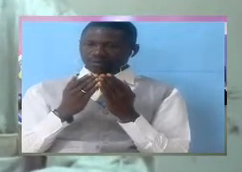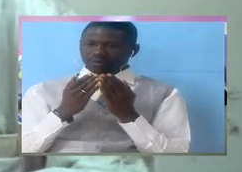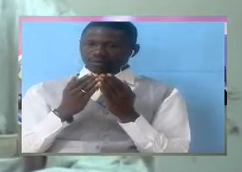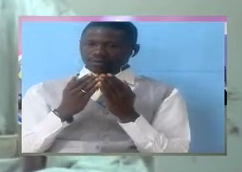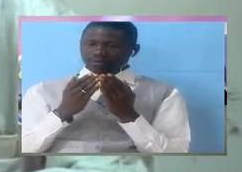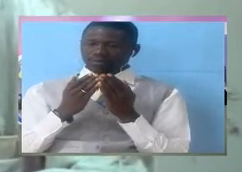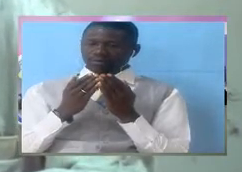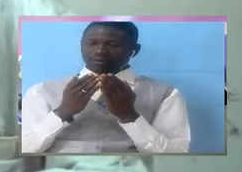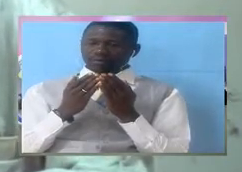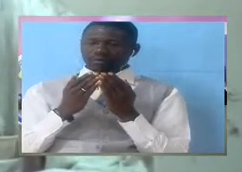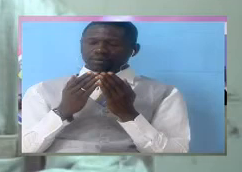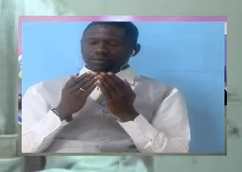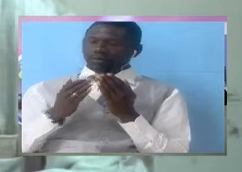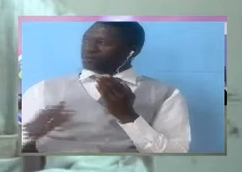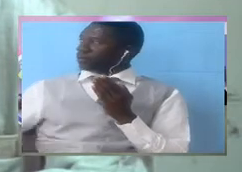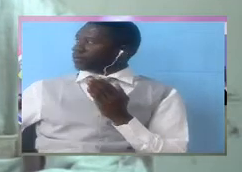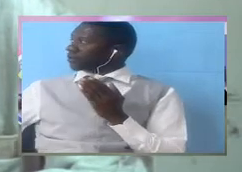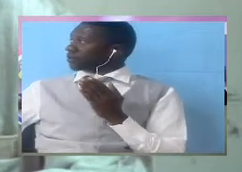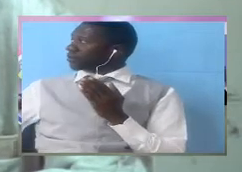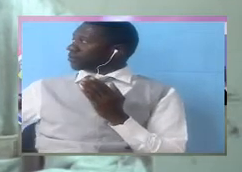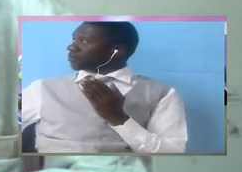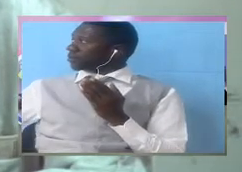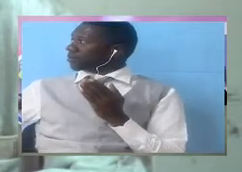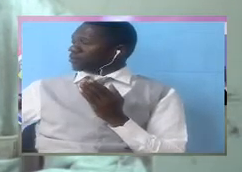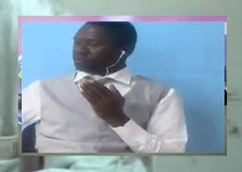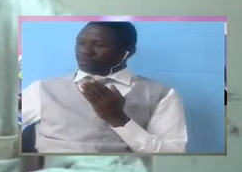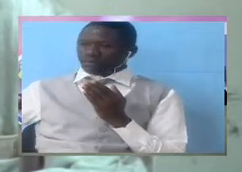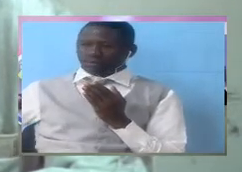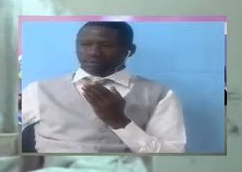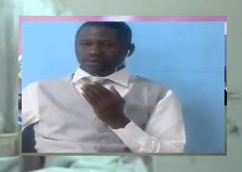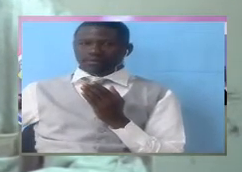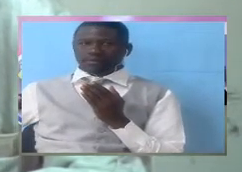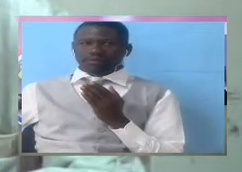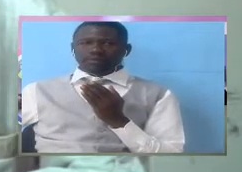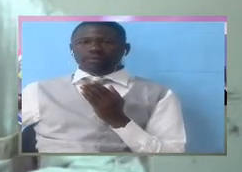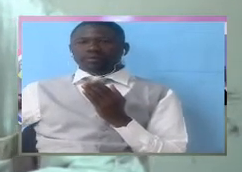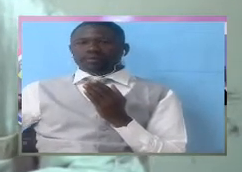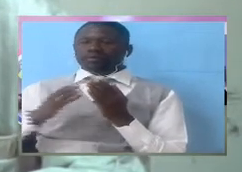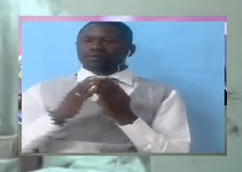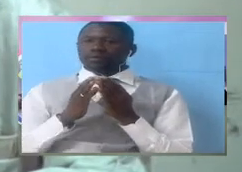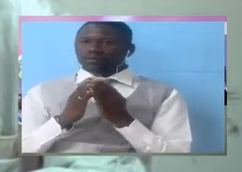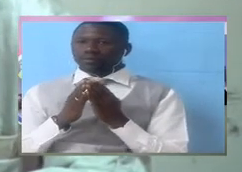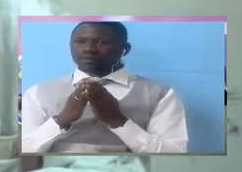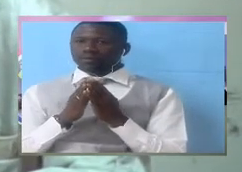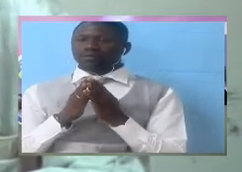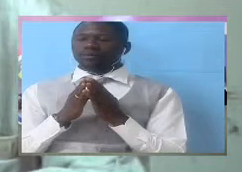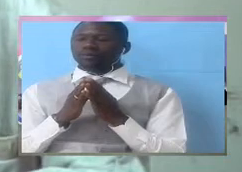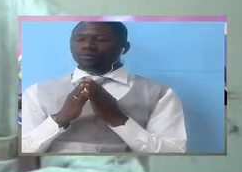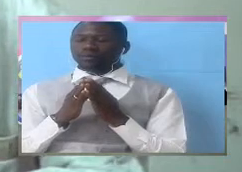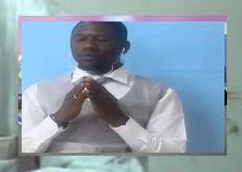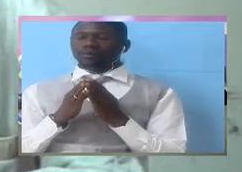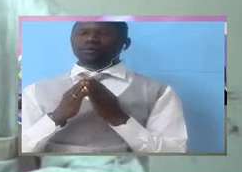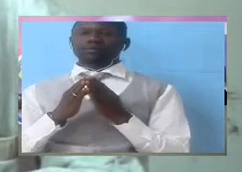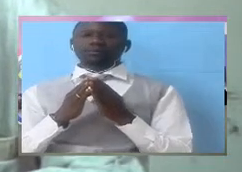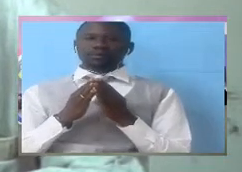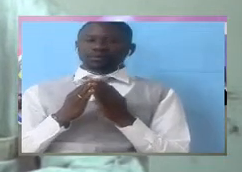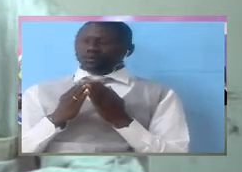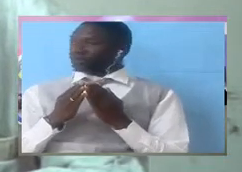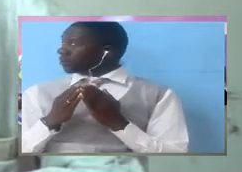na'budu wa iyyaka nasta'in. Ihdina as-sirata al-mustaqim. Sirata al-lazina an'amta alayhim. Ghayril maghdubi